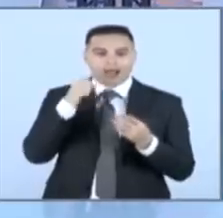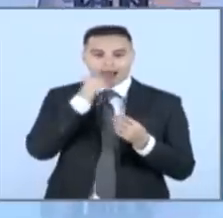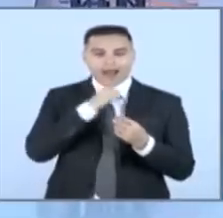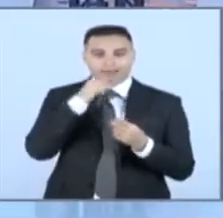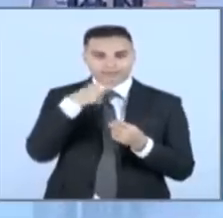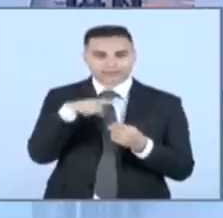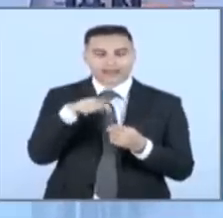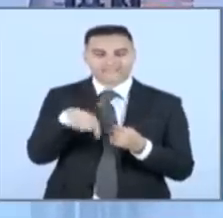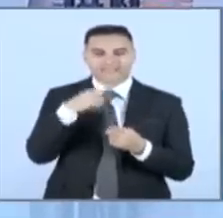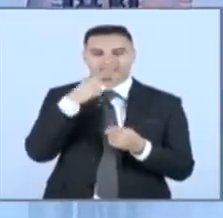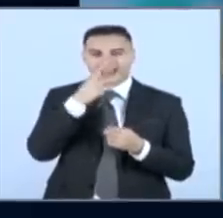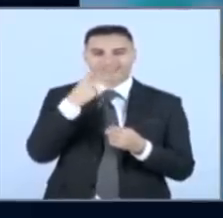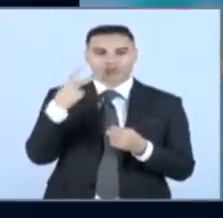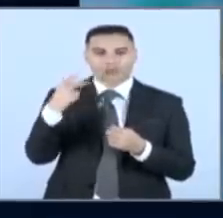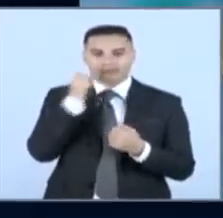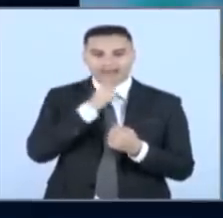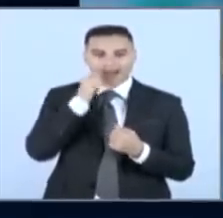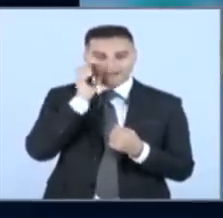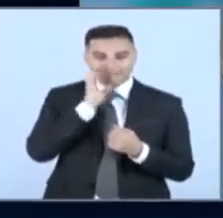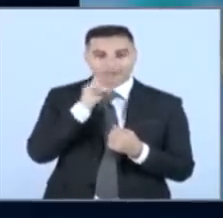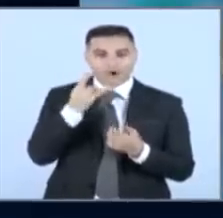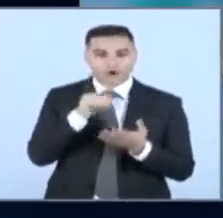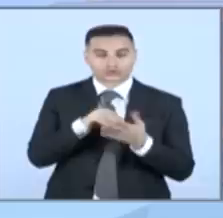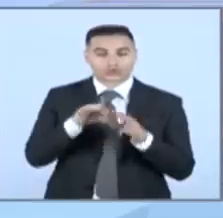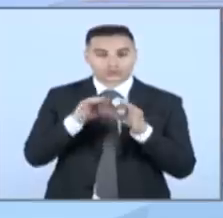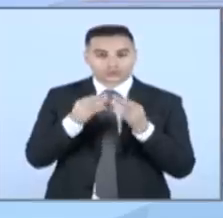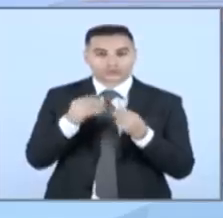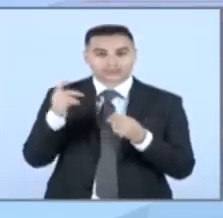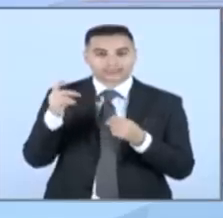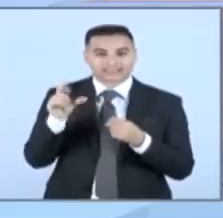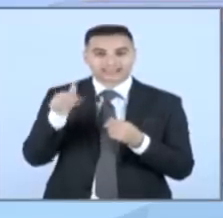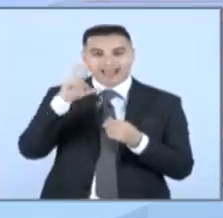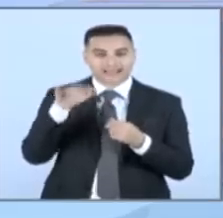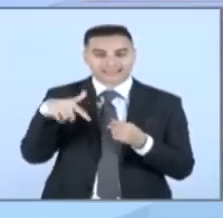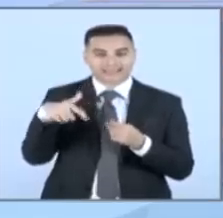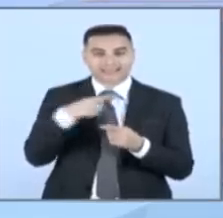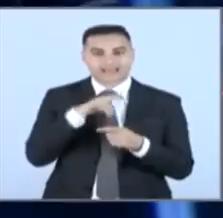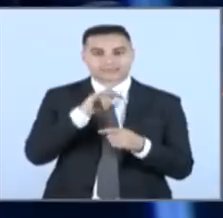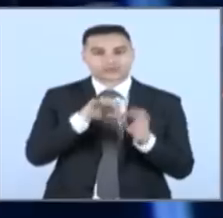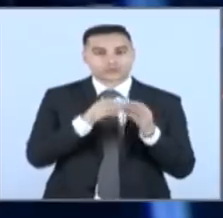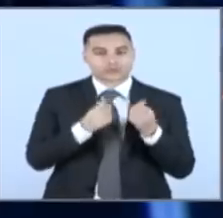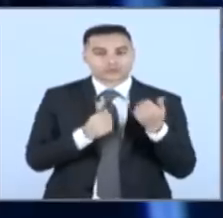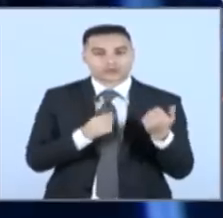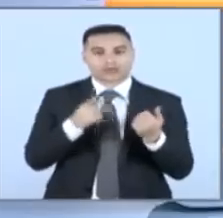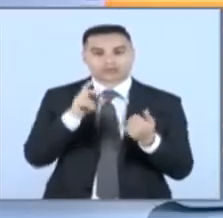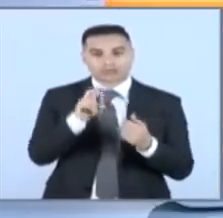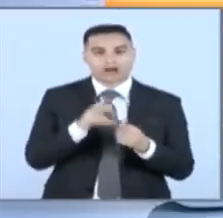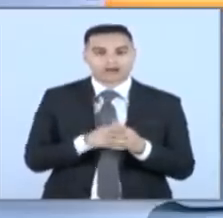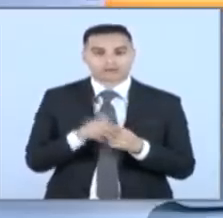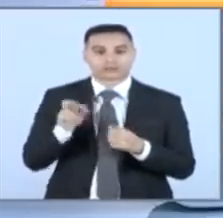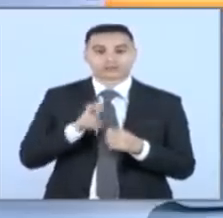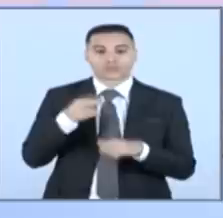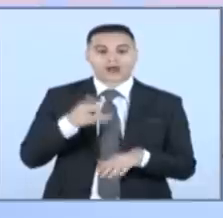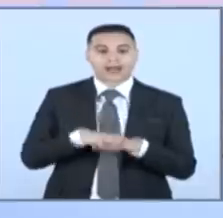وغنتها في 2002. 10 نقط: 60 عيلة نيازي، 50 عيلة طه.